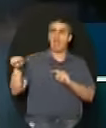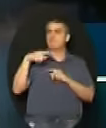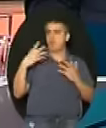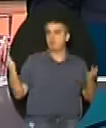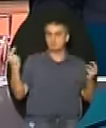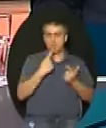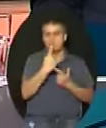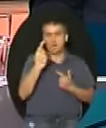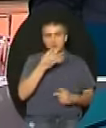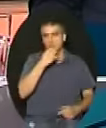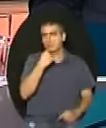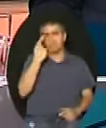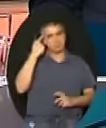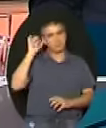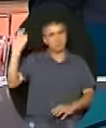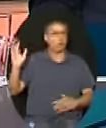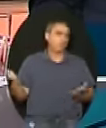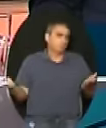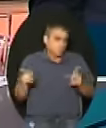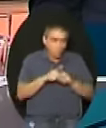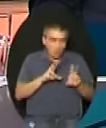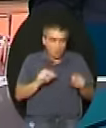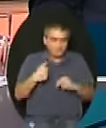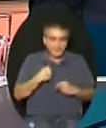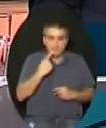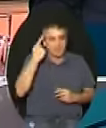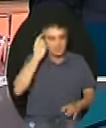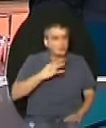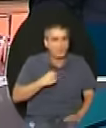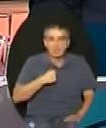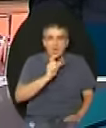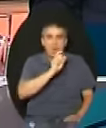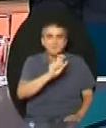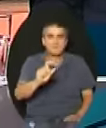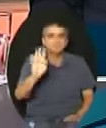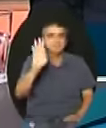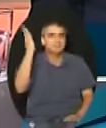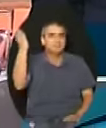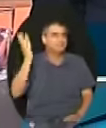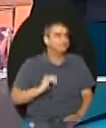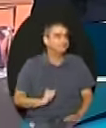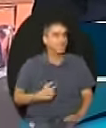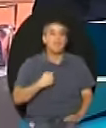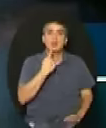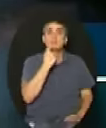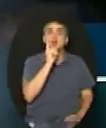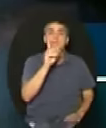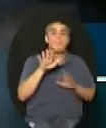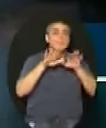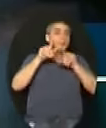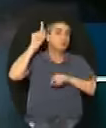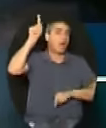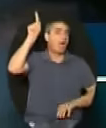וכל אחד אצלנו רשאי להביע דעתו, וכמו שאני מביע דעתי, אני לא מאשים את נתניהו בכך. אבל אני אומר שממשלת